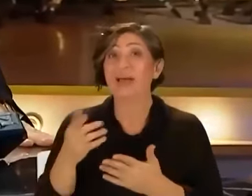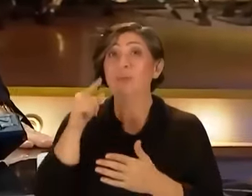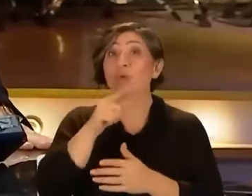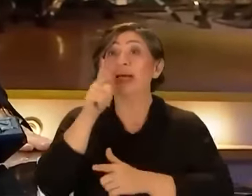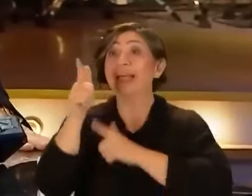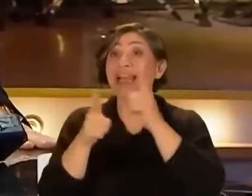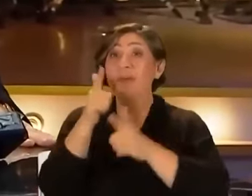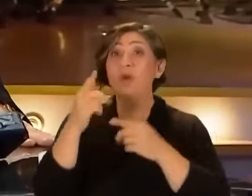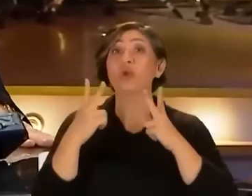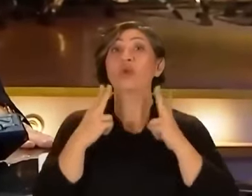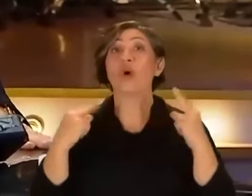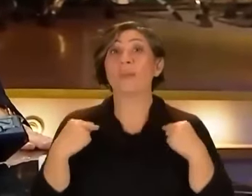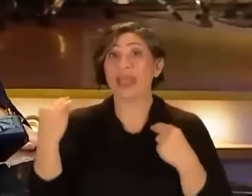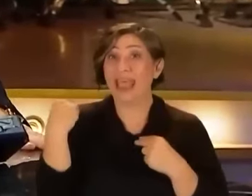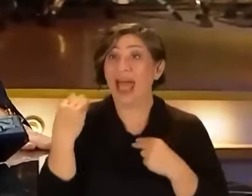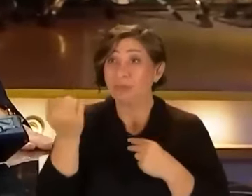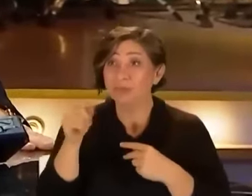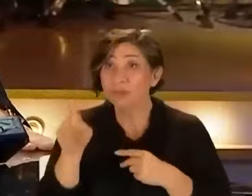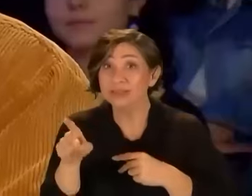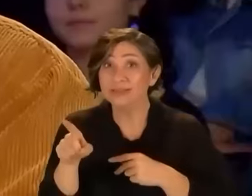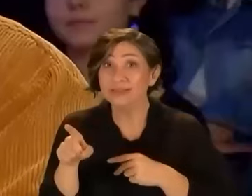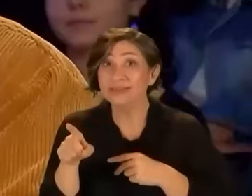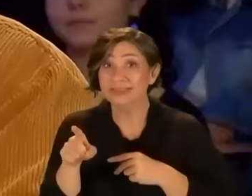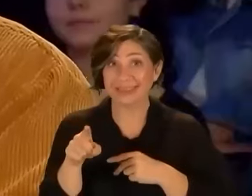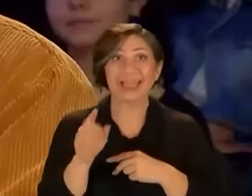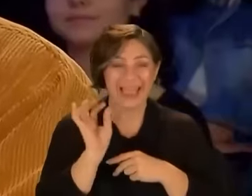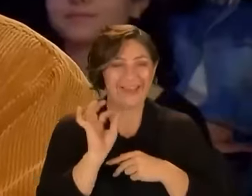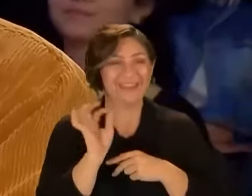Bari bu klipteki gömleği yeni almış mıydın?